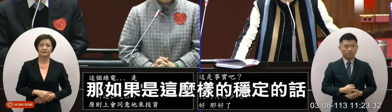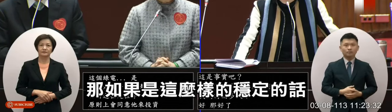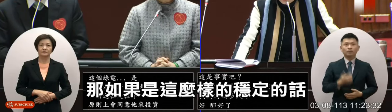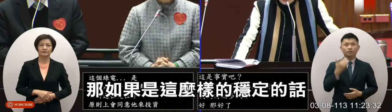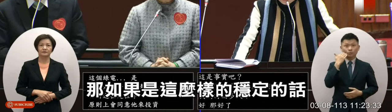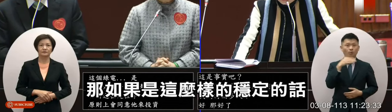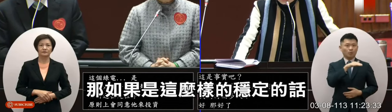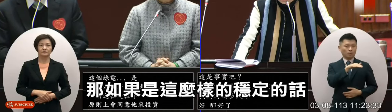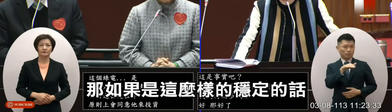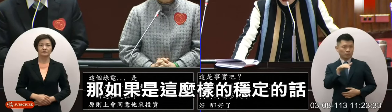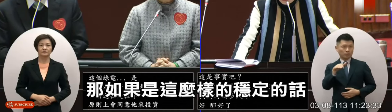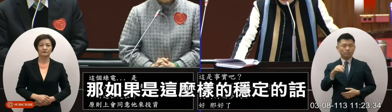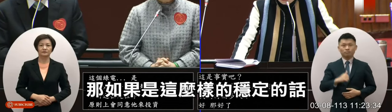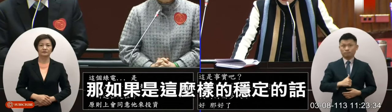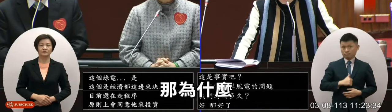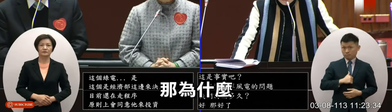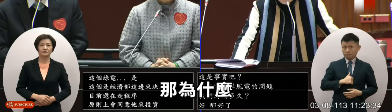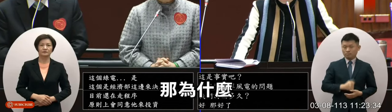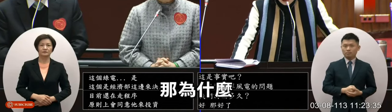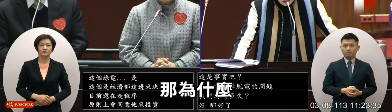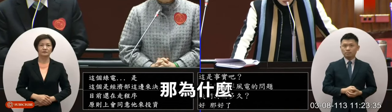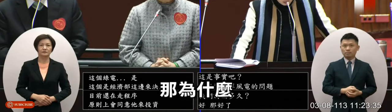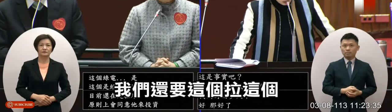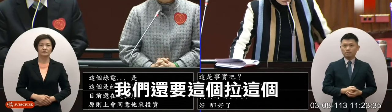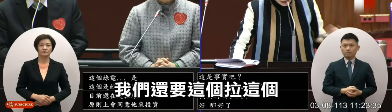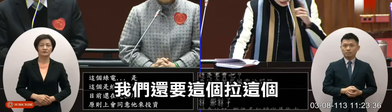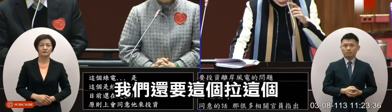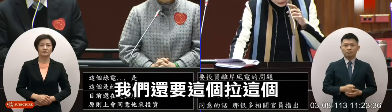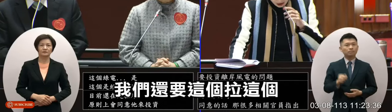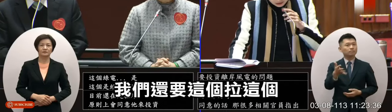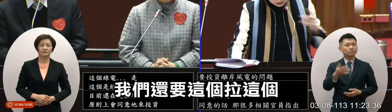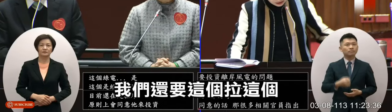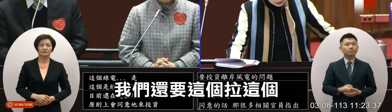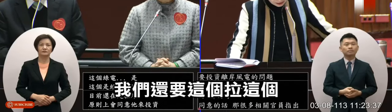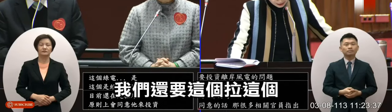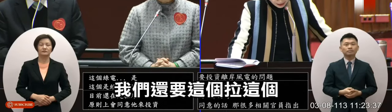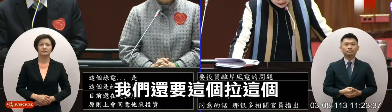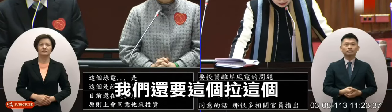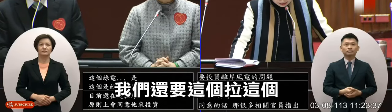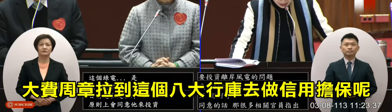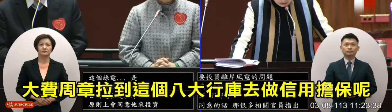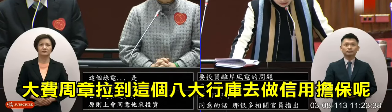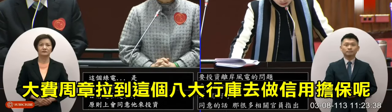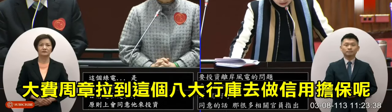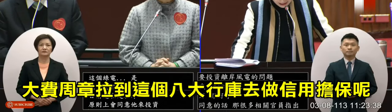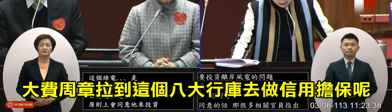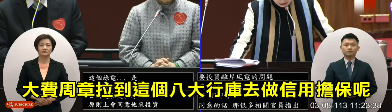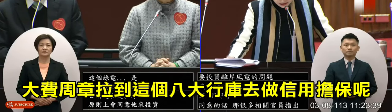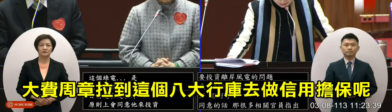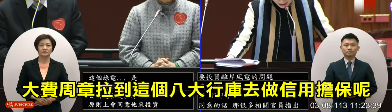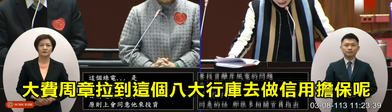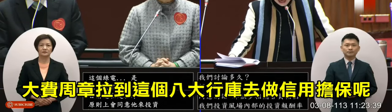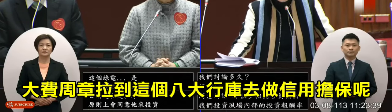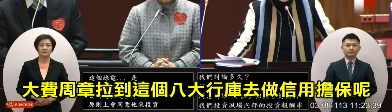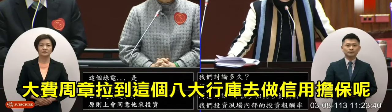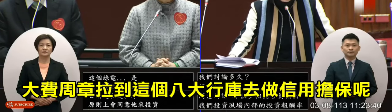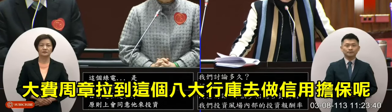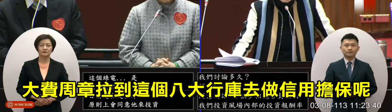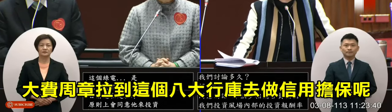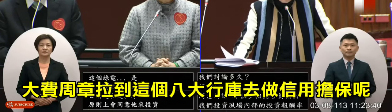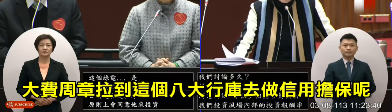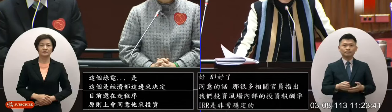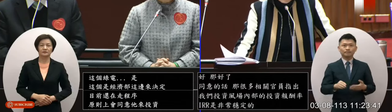果是这么样的稳定的话，那为什么我们还要这个拉这个大费周章拉到这个八大行去